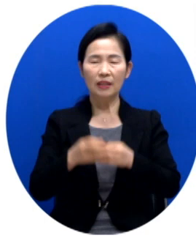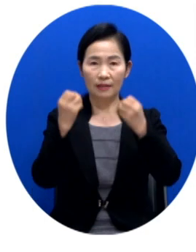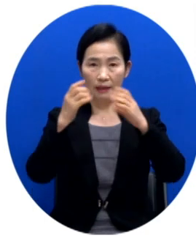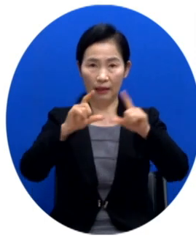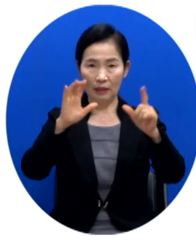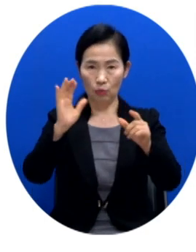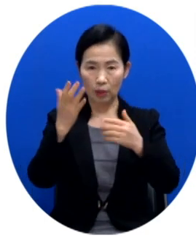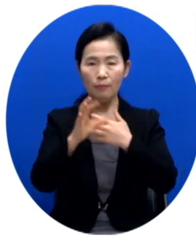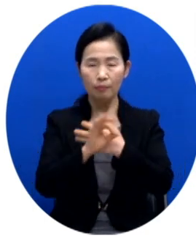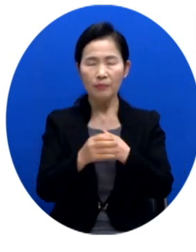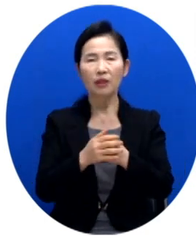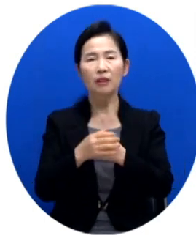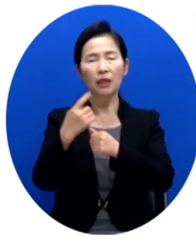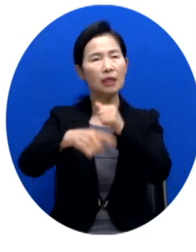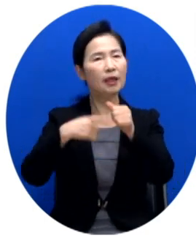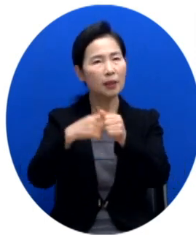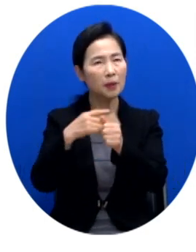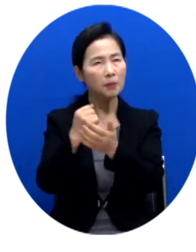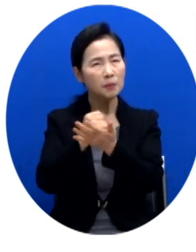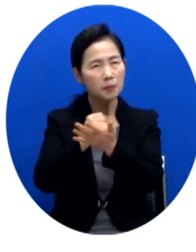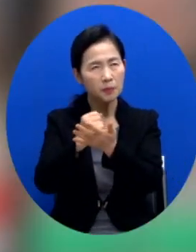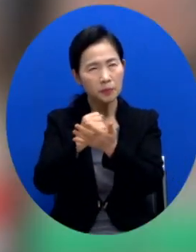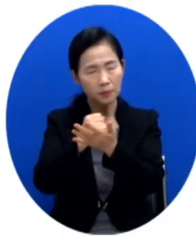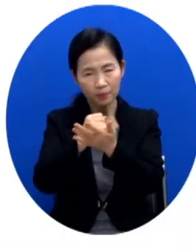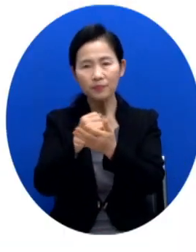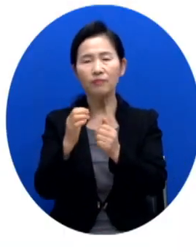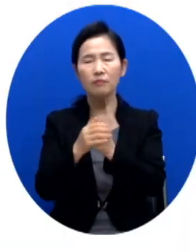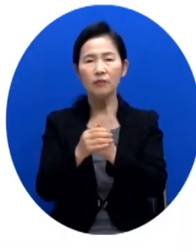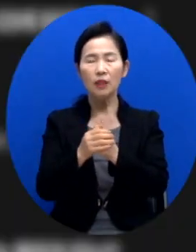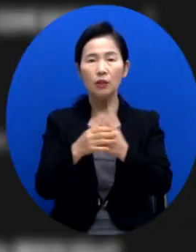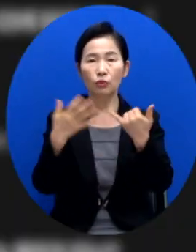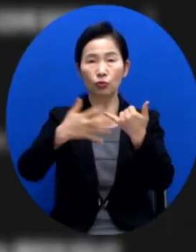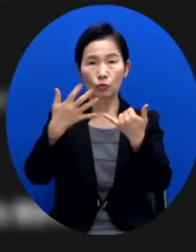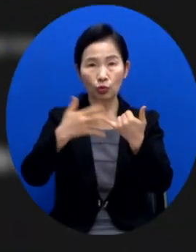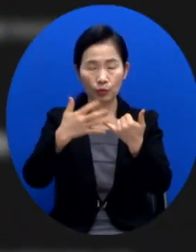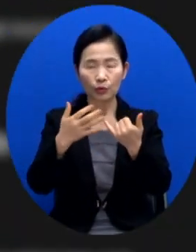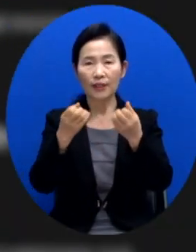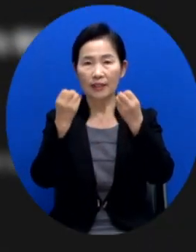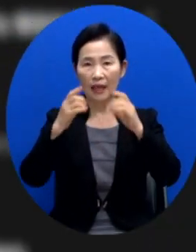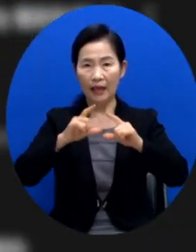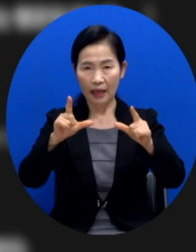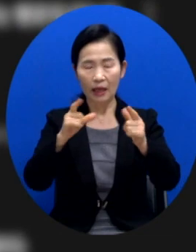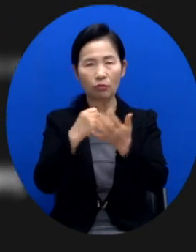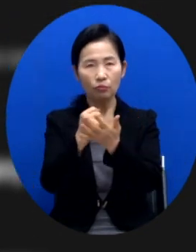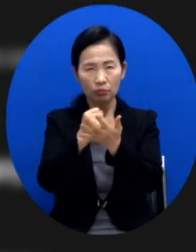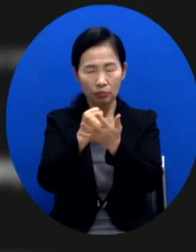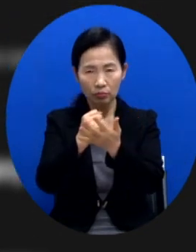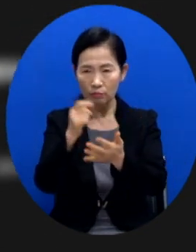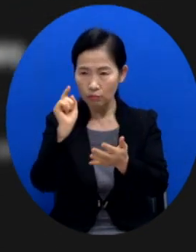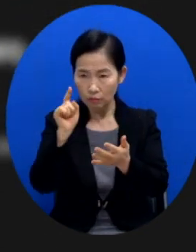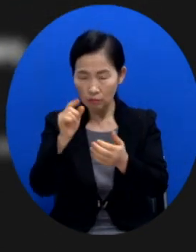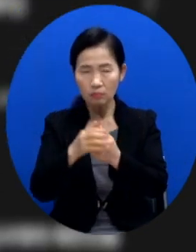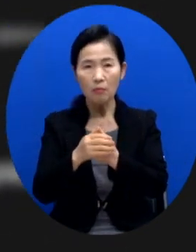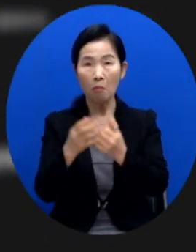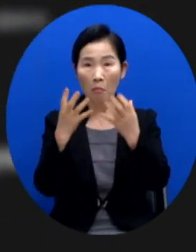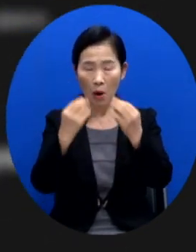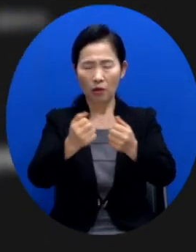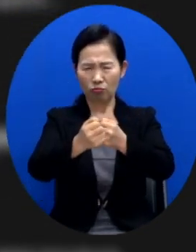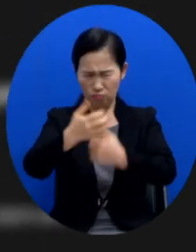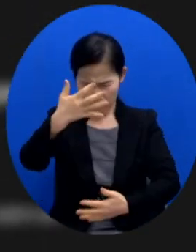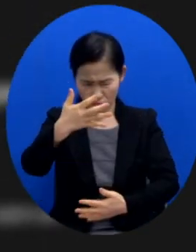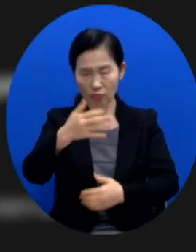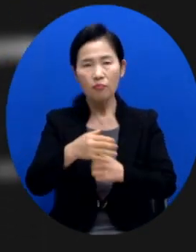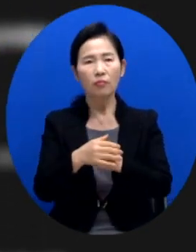새해가 되면 한 해 운세를 점쳐보는 이들. 유튜브에 신년 운세를 검색하자 관련 영상들이 쏟아집니다.